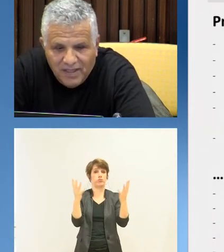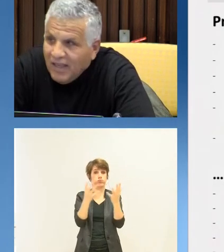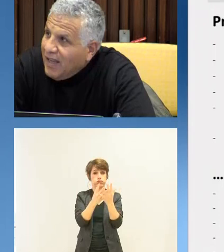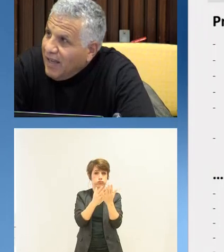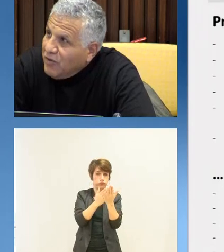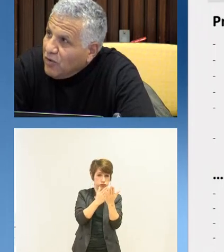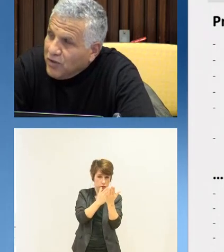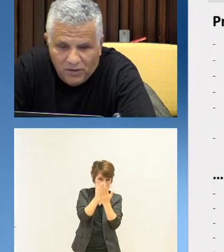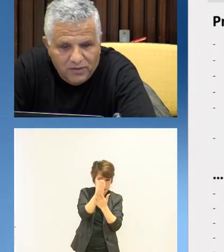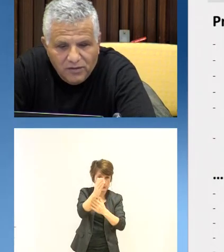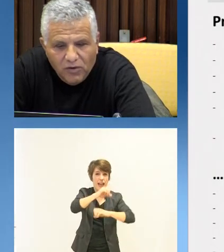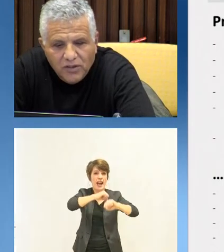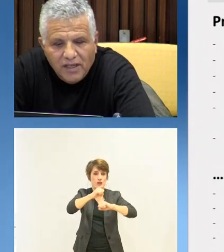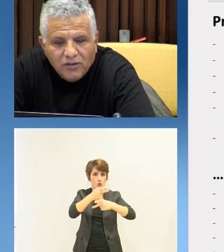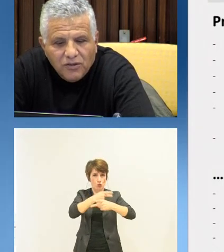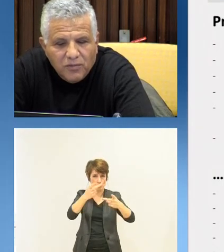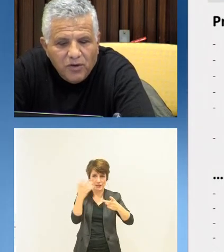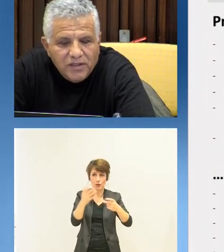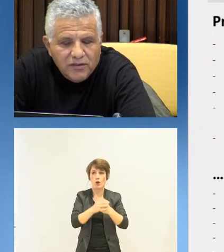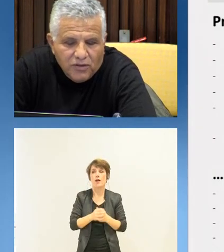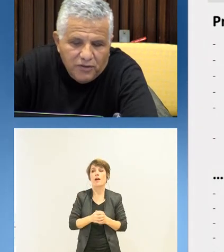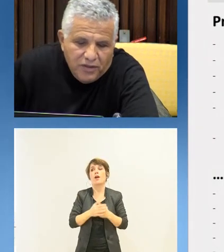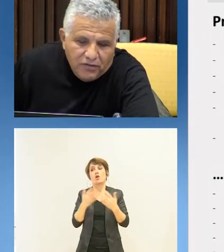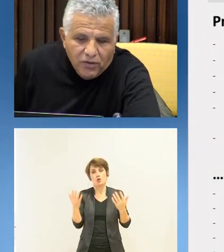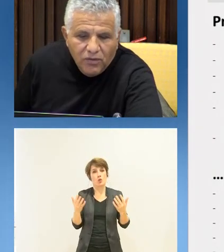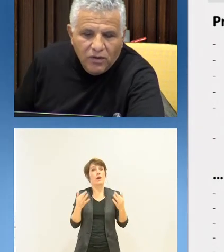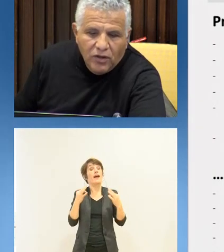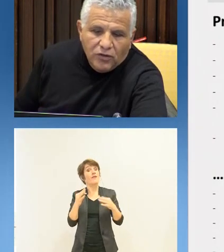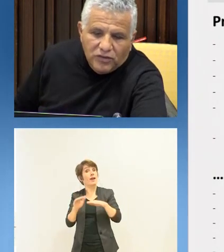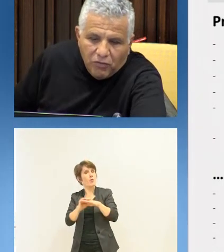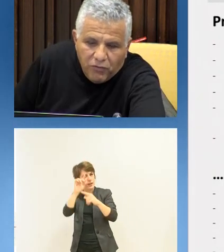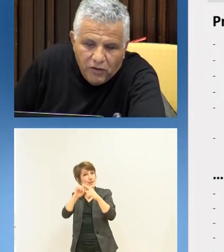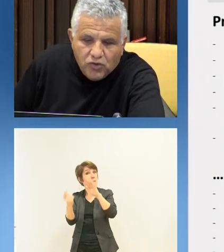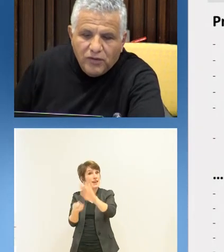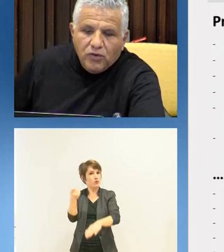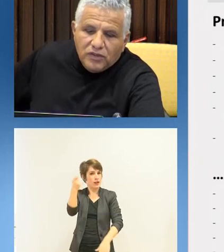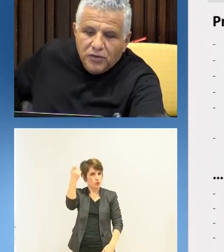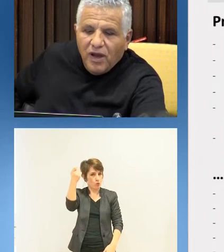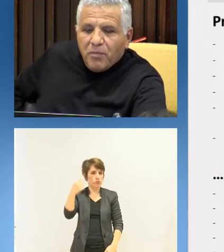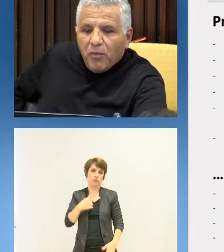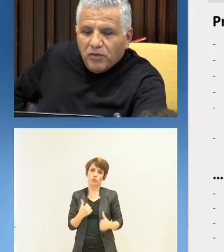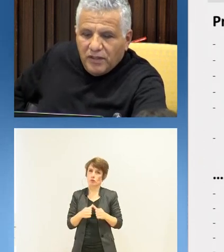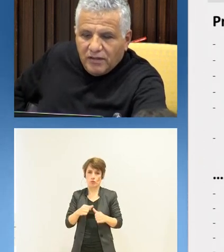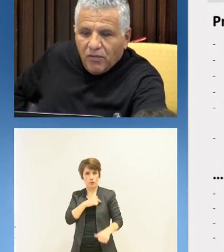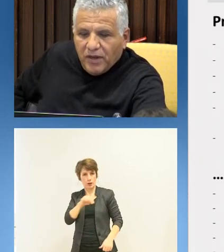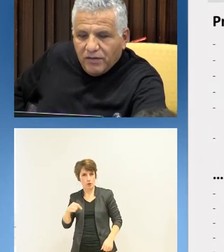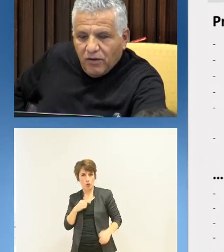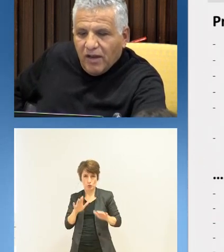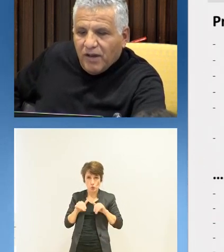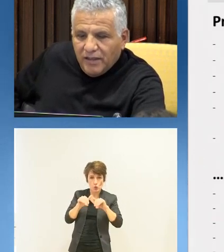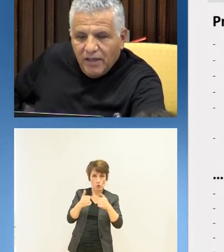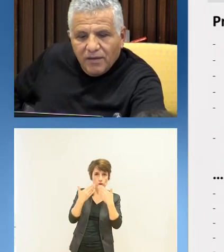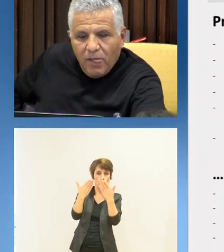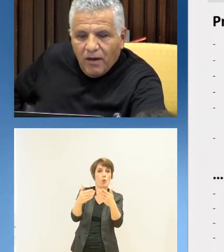est donc dans le cadre de notre politique sur l'éducation nous avons fait le choix de continuer à proposer des temps périscolaires